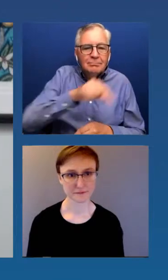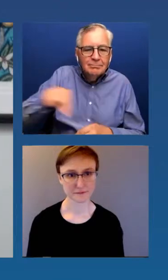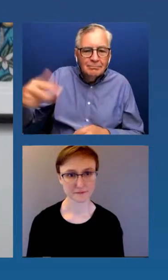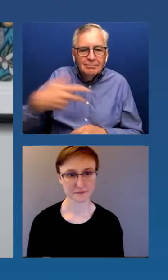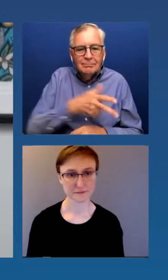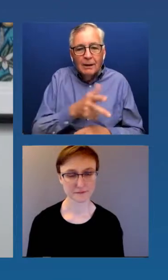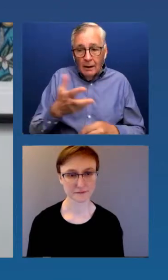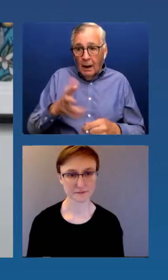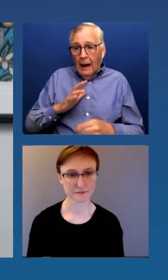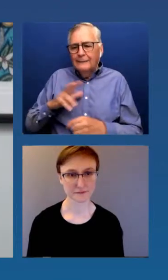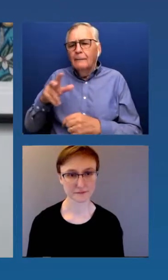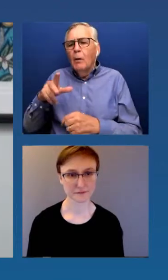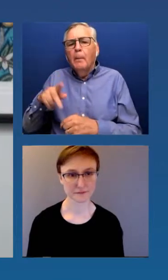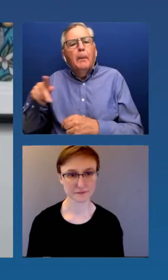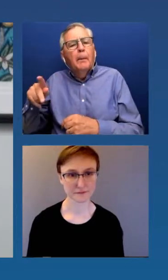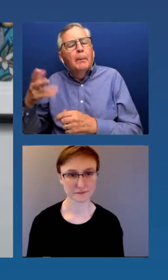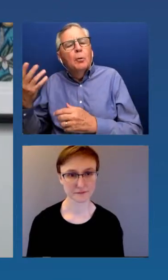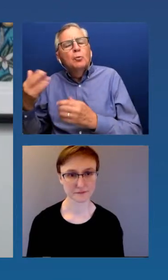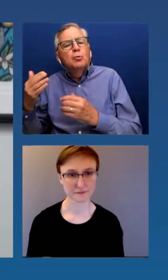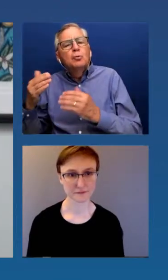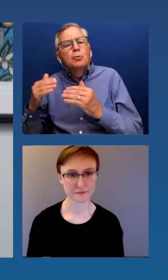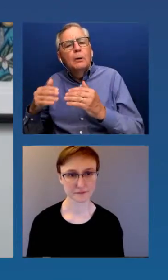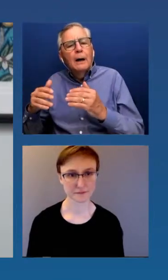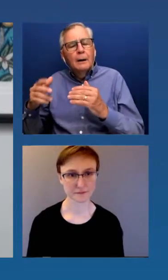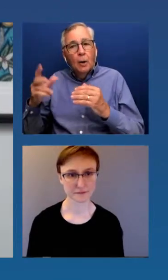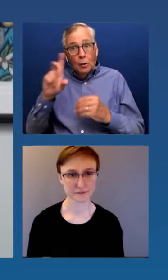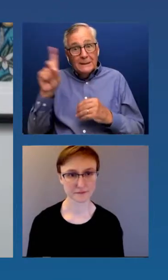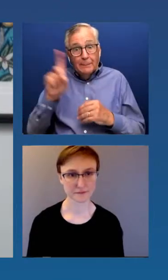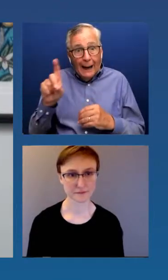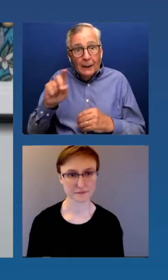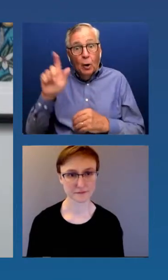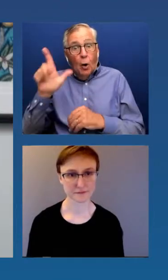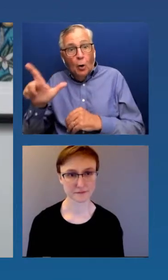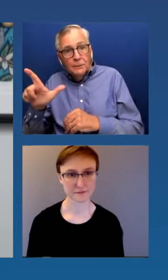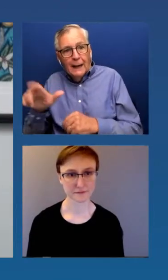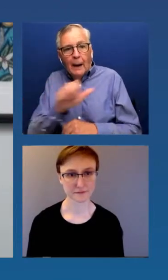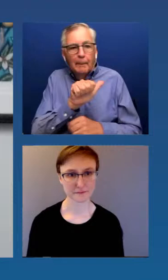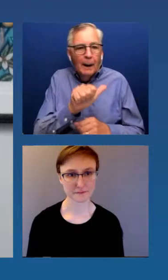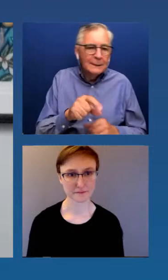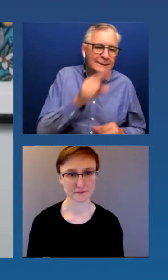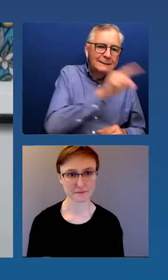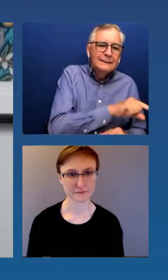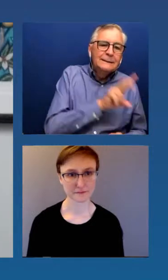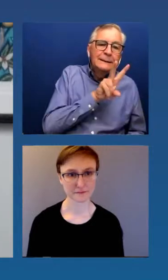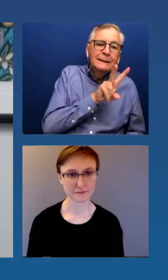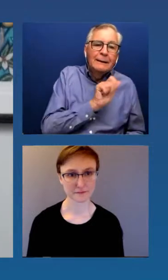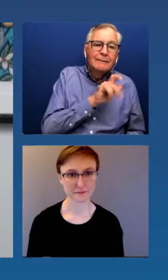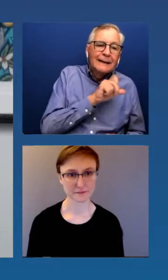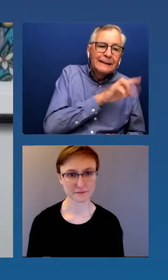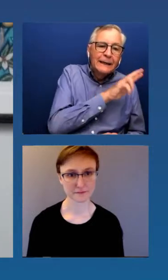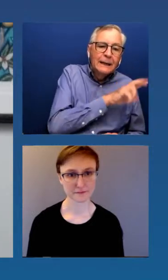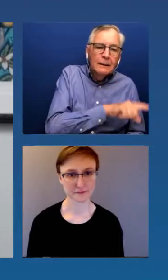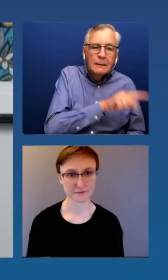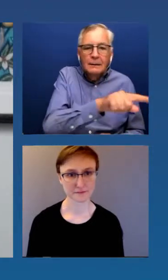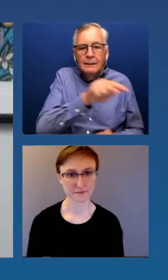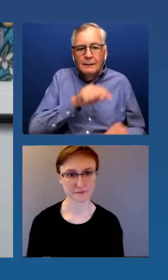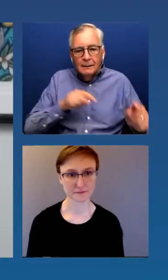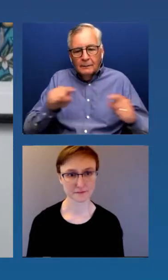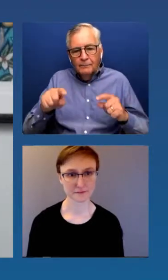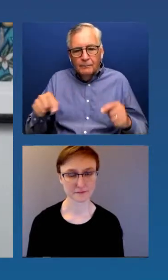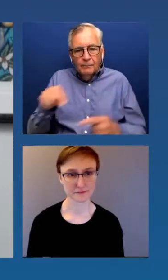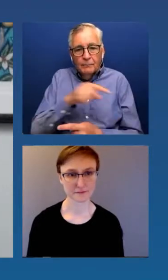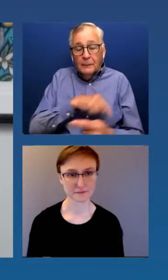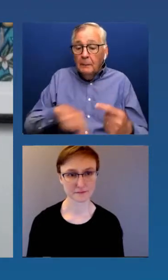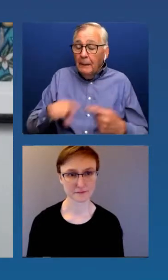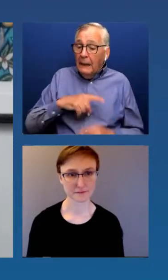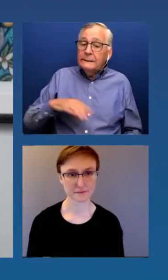avait un pop-up dans le sud de la ville un dimanche, un lundi. Ensuite, le mardi, elle était à Vanier. Il y avait un peu de circulation et c'était très